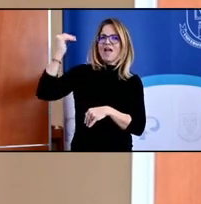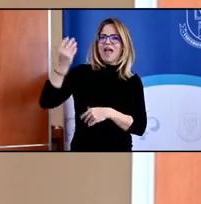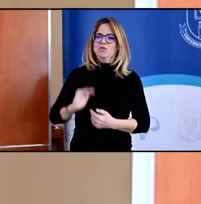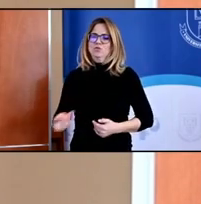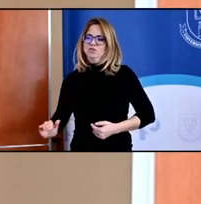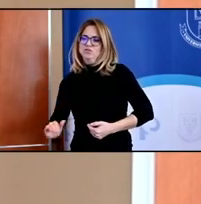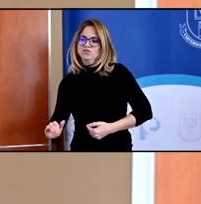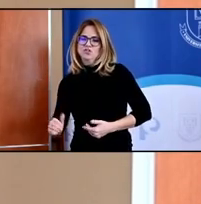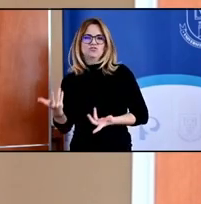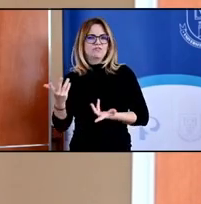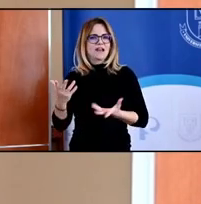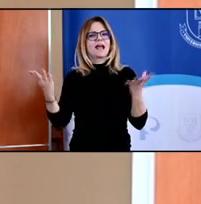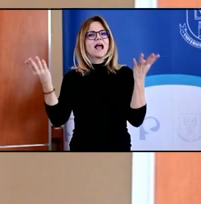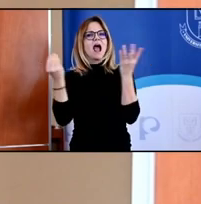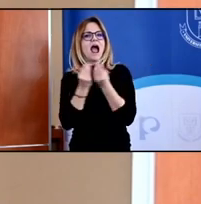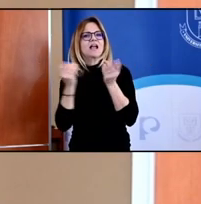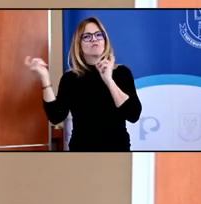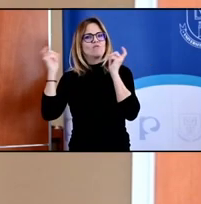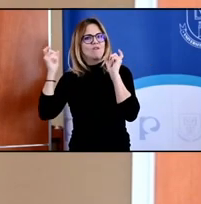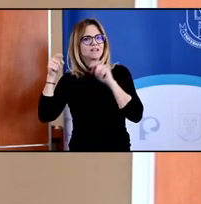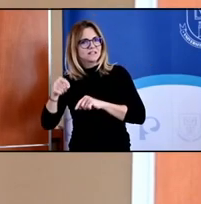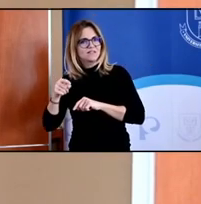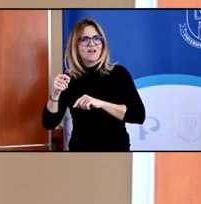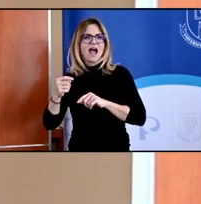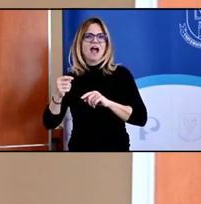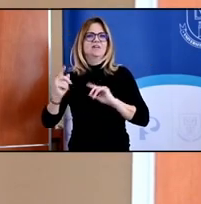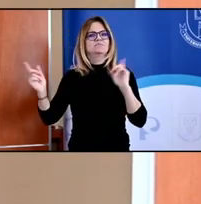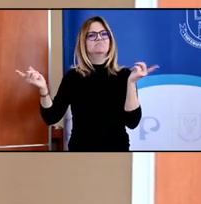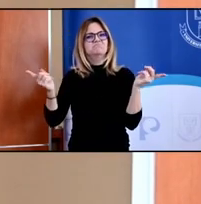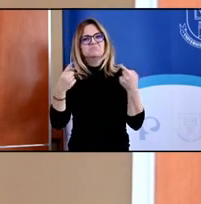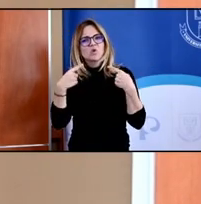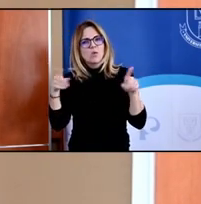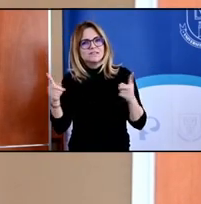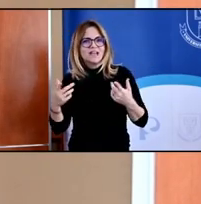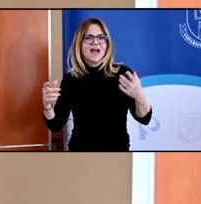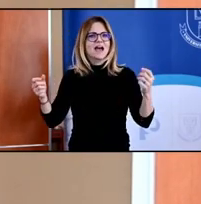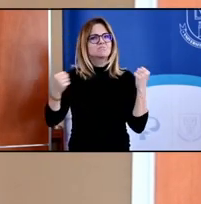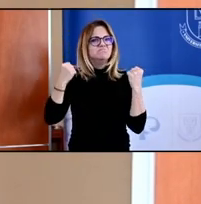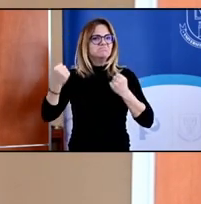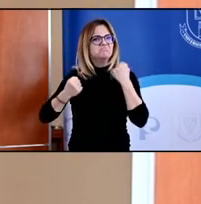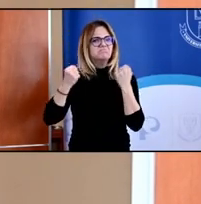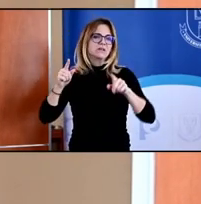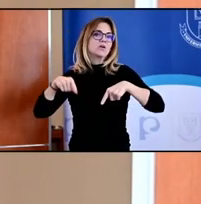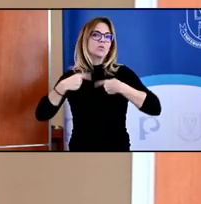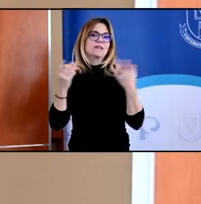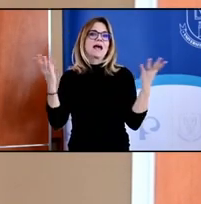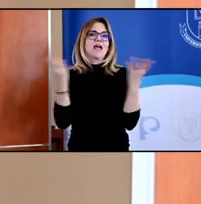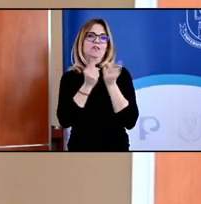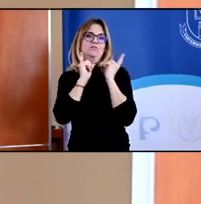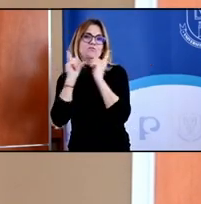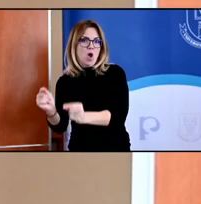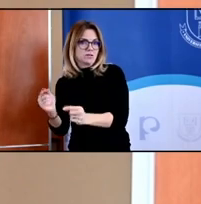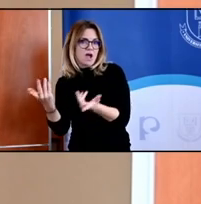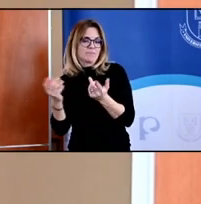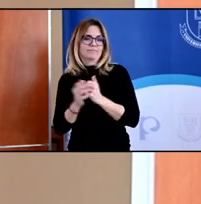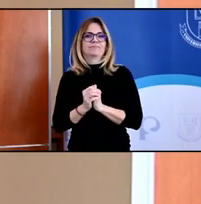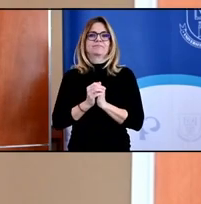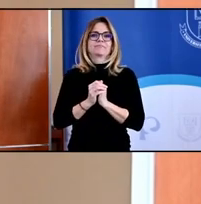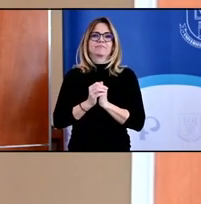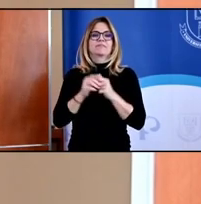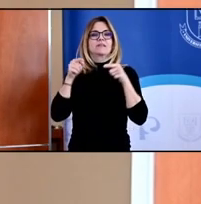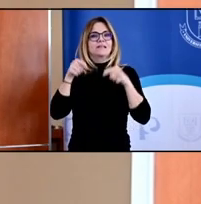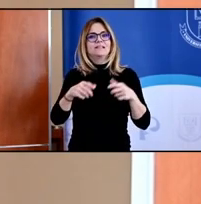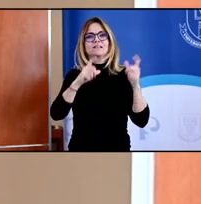még élvez élvezik a koncertet és akkor utána mennek haza vagy nem tudják kire hagyni úgyhogy itt a fesztiválszervezésnél